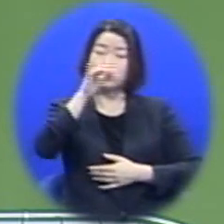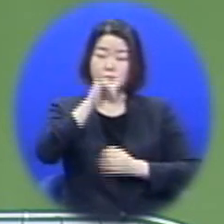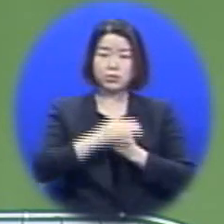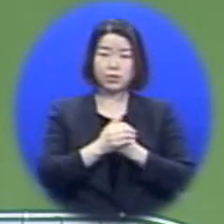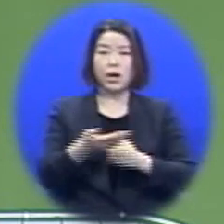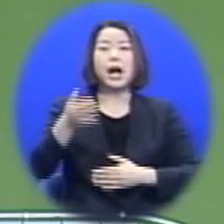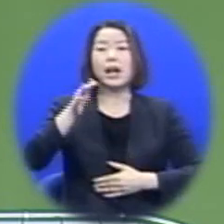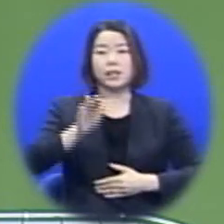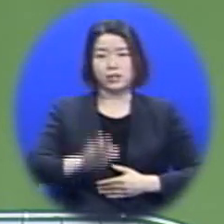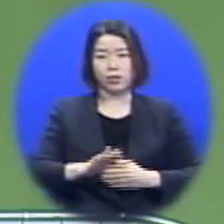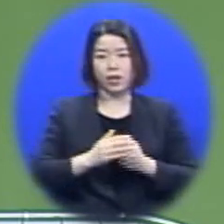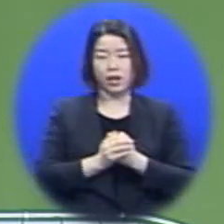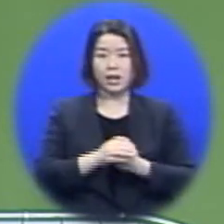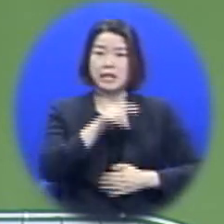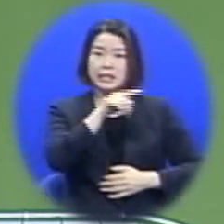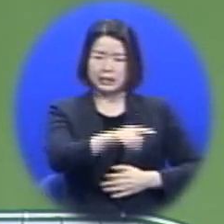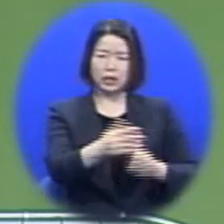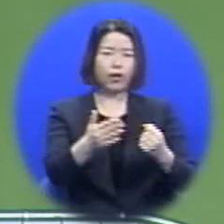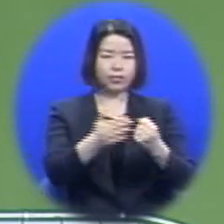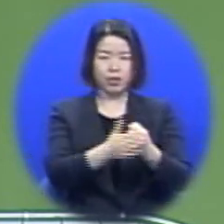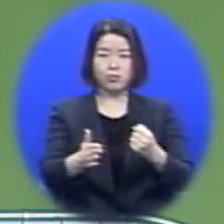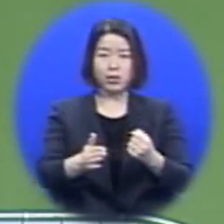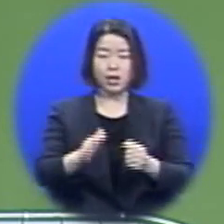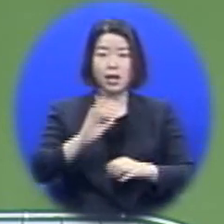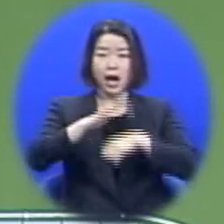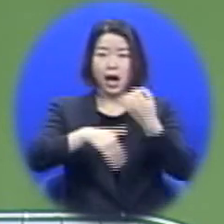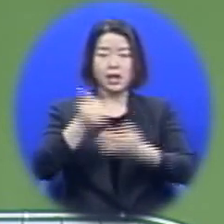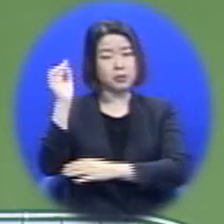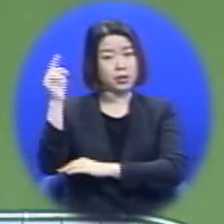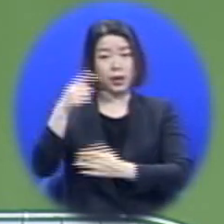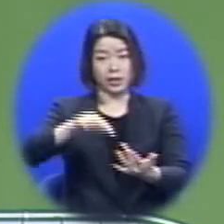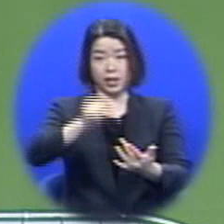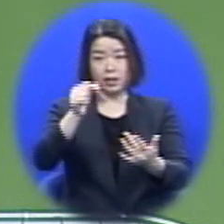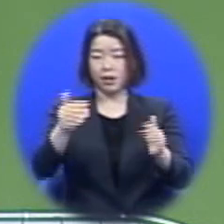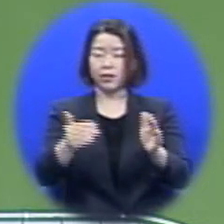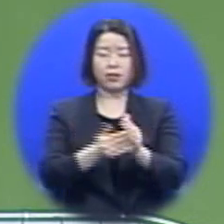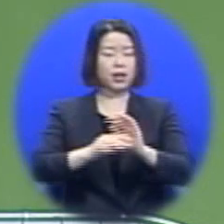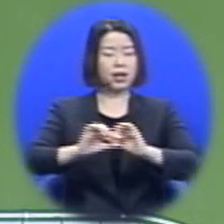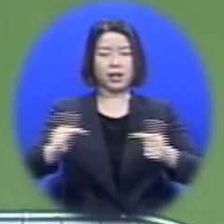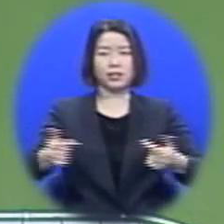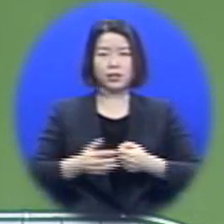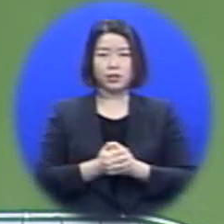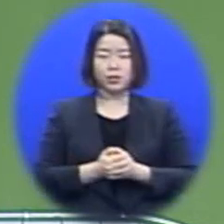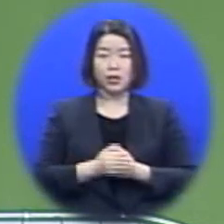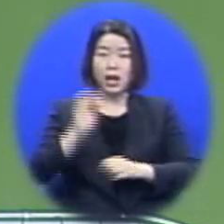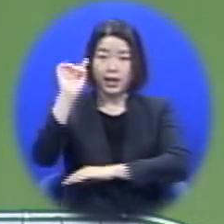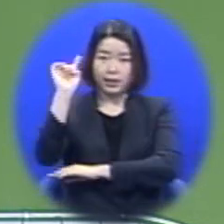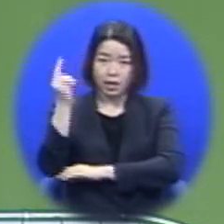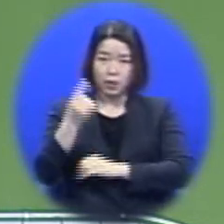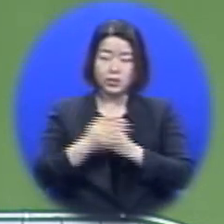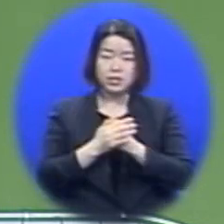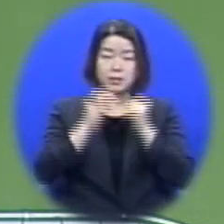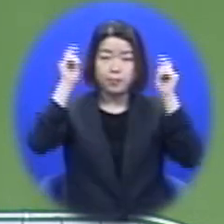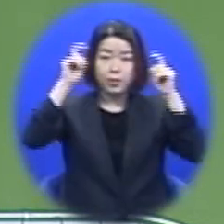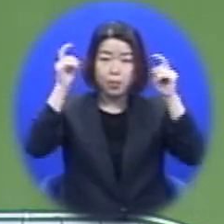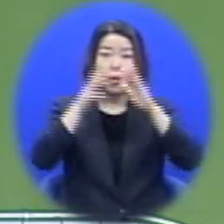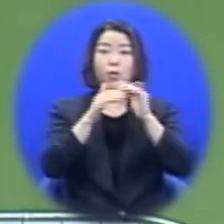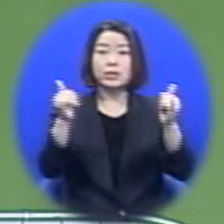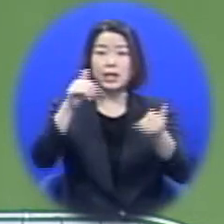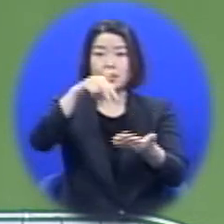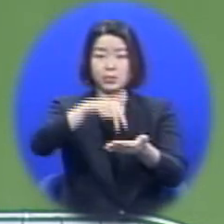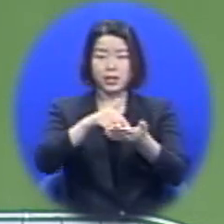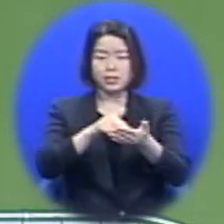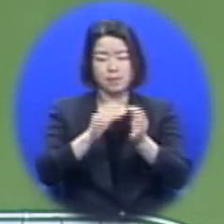그러나 여러분, 그것 때문에 하나님이 다윗을 택하신 거 아닙니다. 다윗이 목동으로서